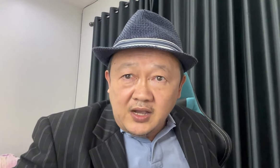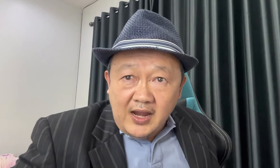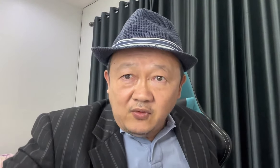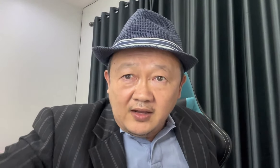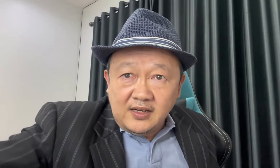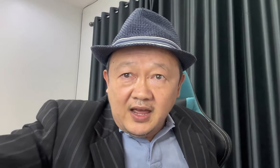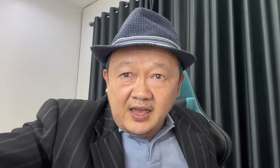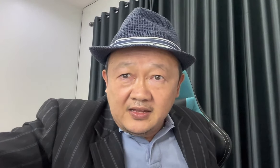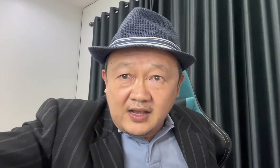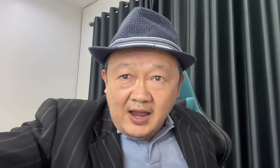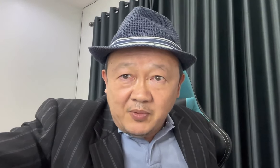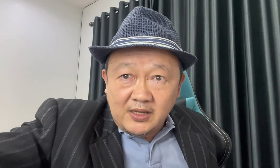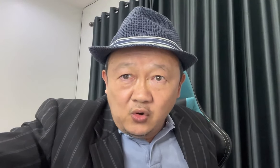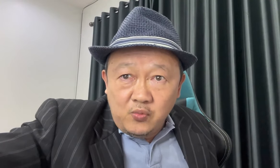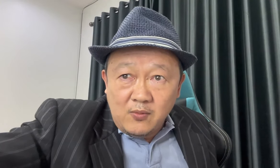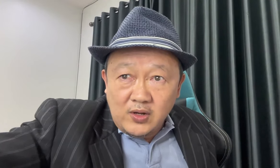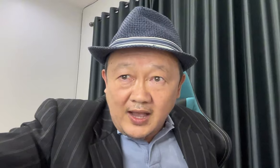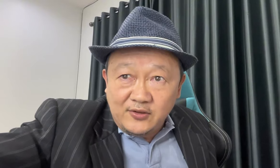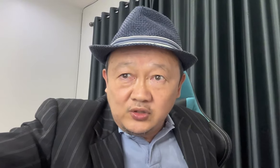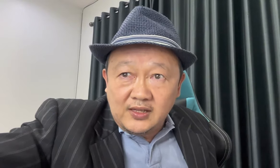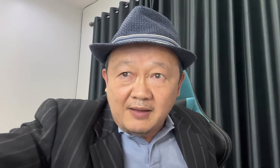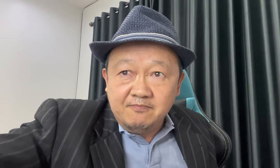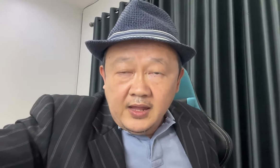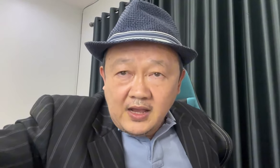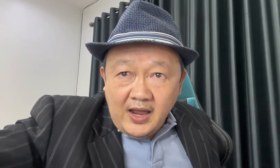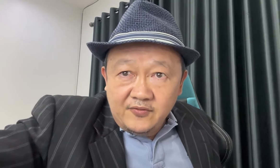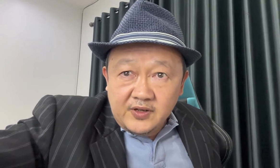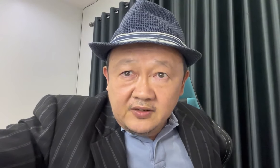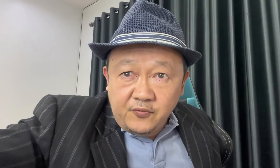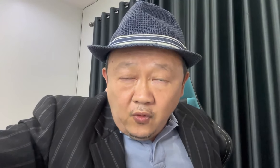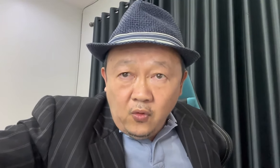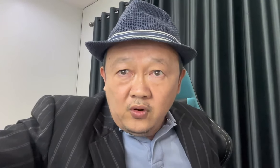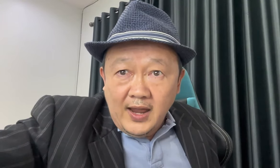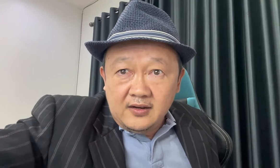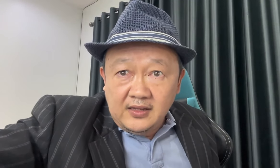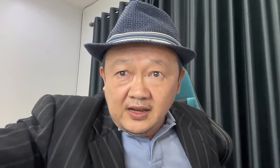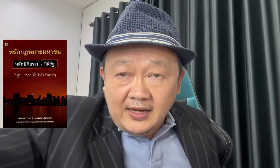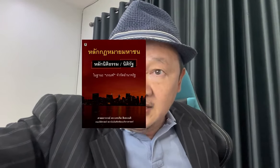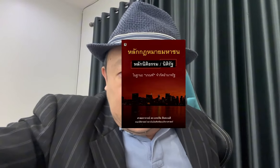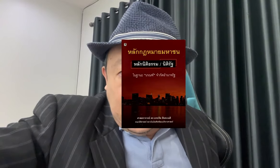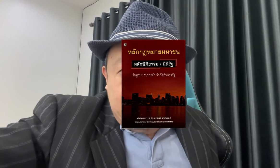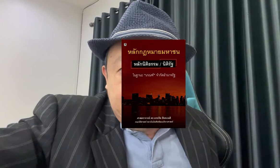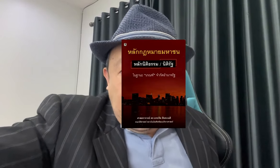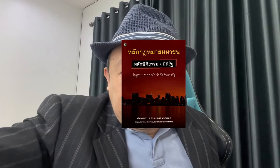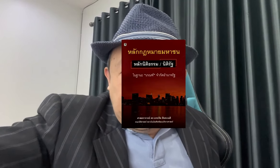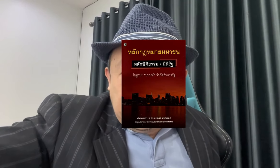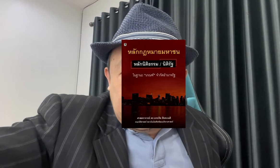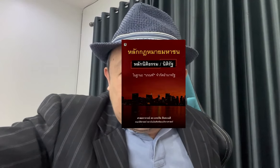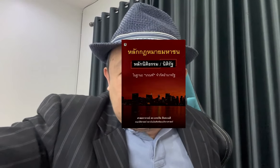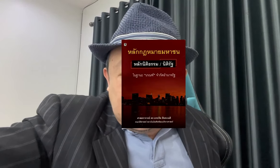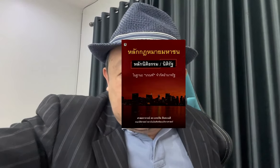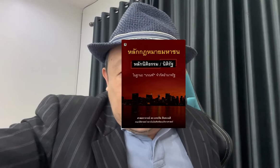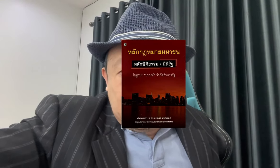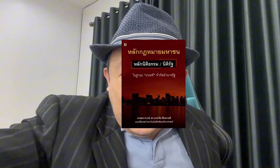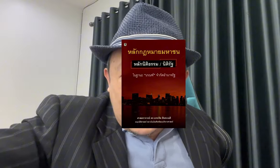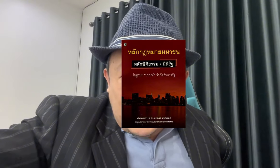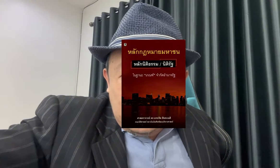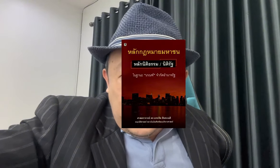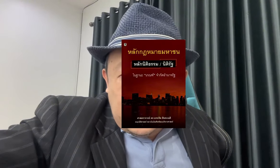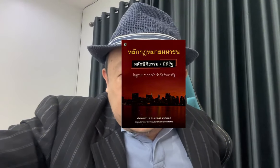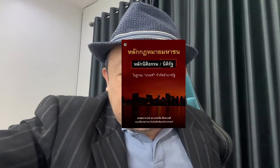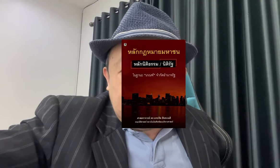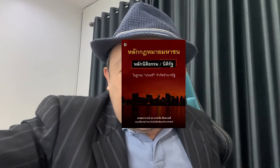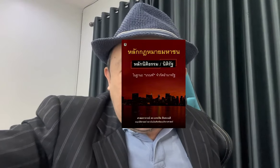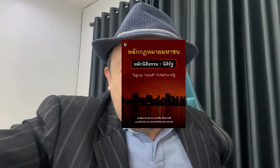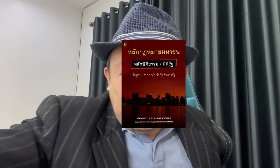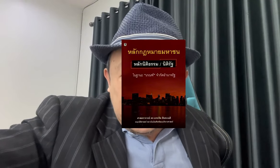ประชาชนคาดหวังจะได้เห็นการปฏิรูปขบวนการยุติธรรมเห็นการฟื้นฟูหลักนิติรัฐนิติธรรมแต่สิ่งที่เกิดขึ้นจริงกับเกิด